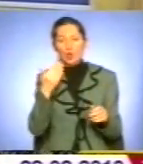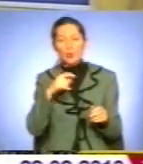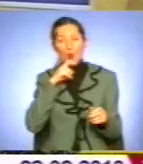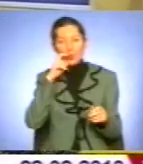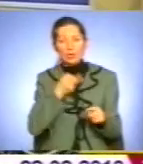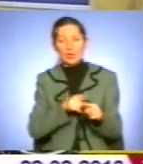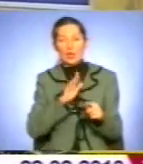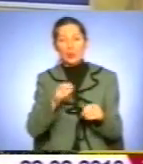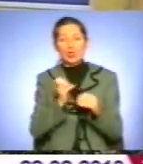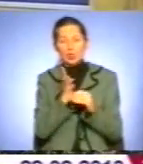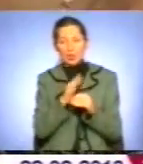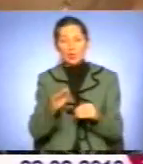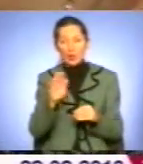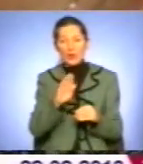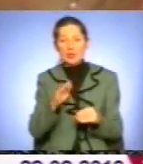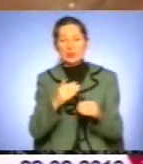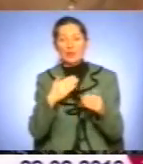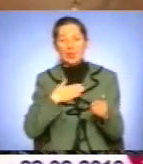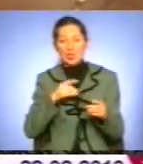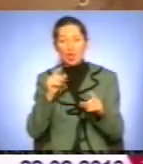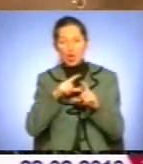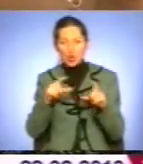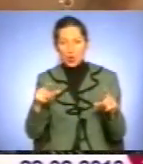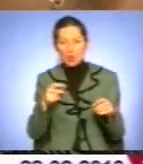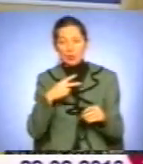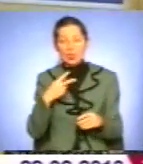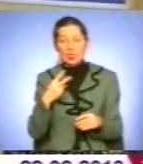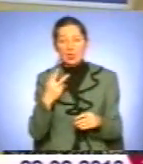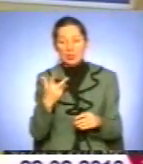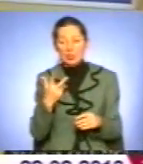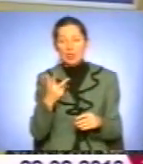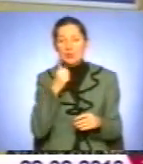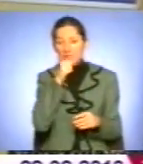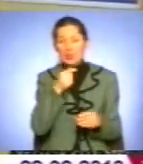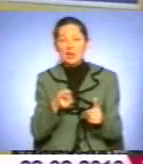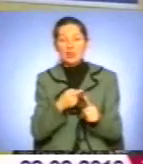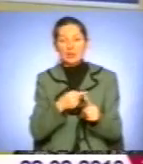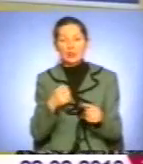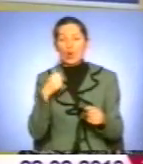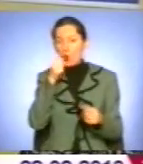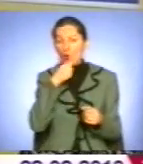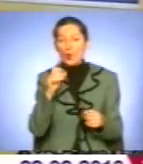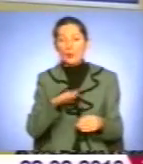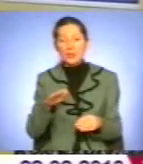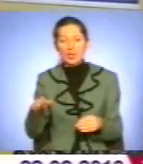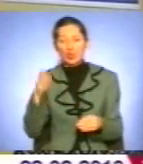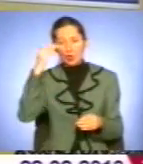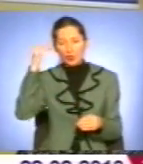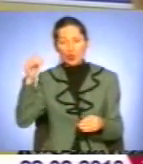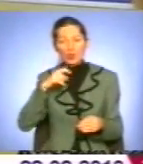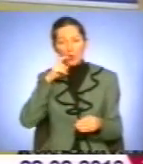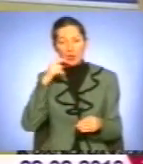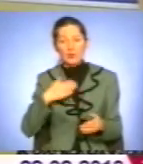14 березня в стінах нашої школи. 2013 рік названо роком дитячої творчості в Україні. І оскільки в нашій школі дуже